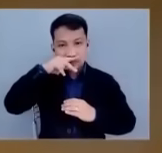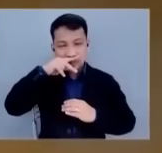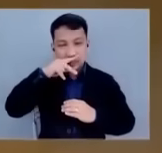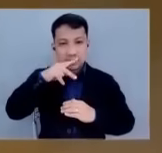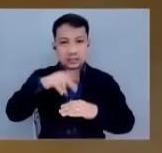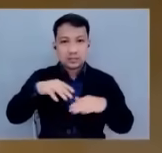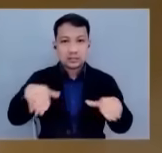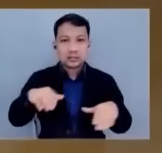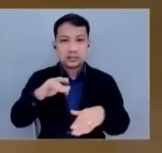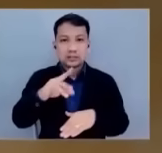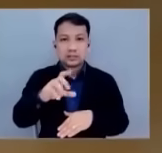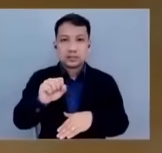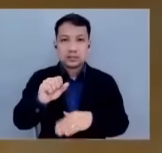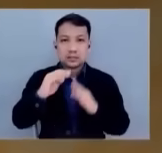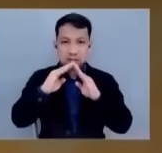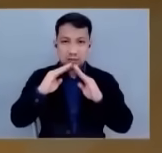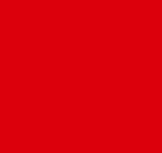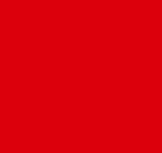House.